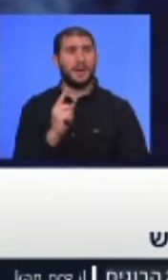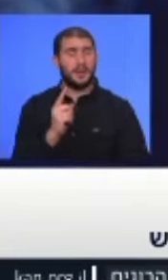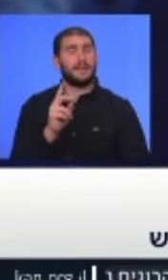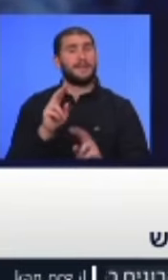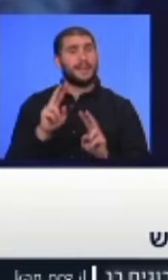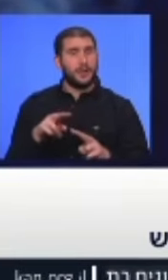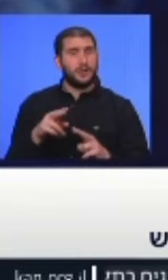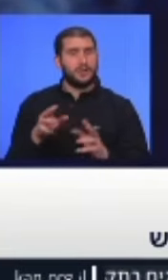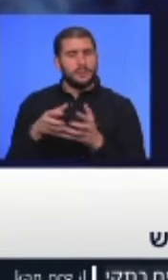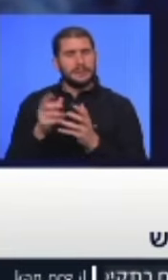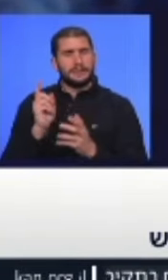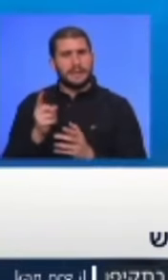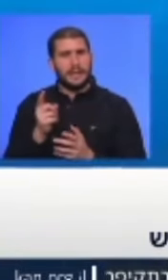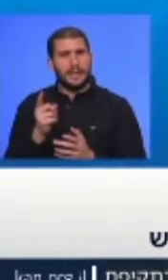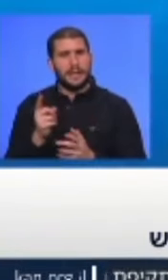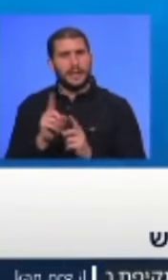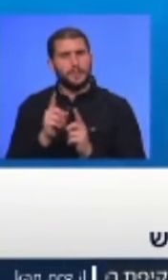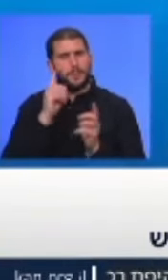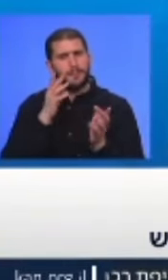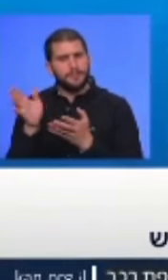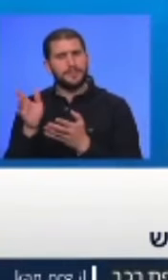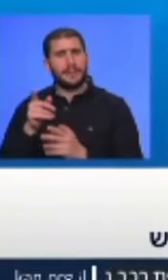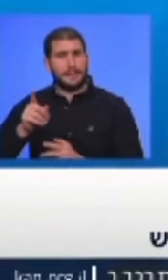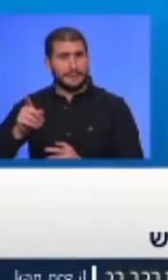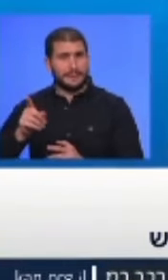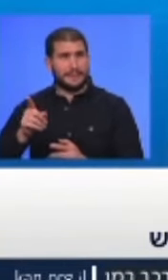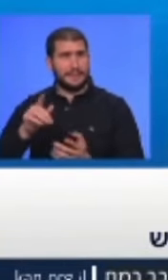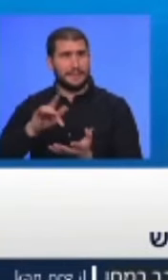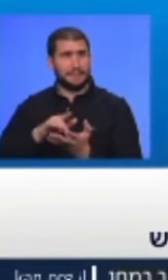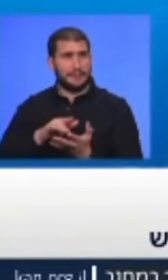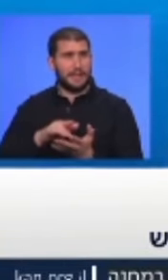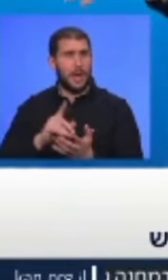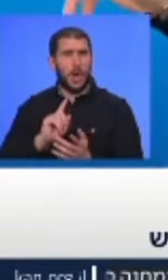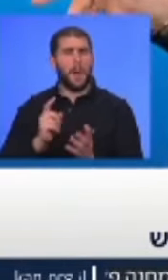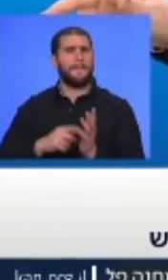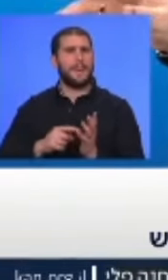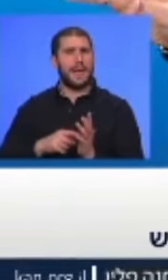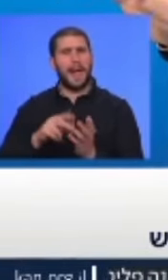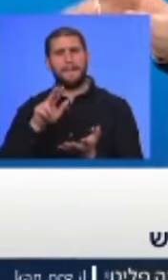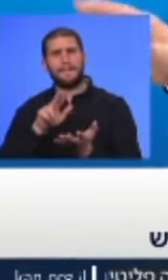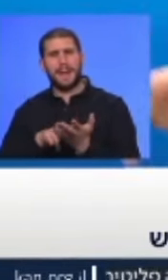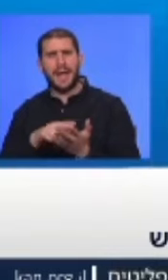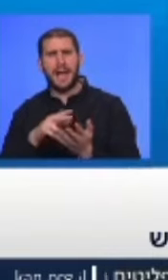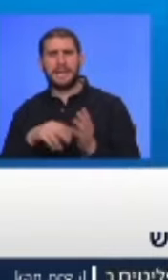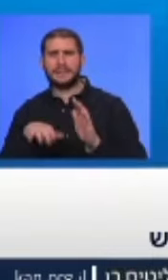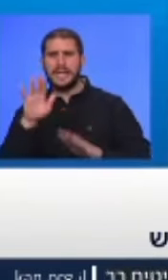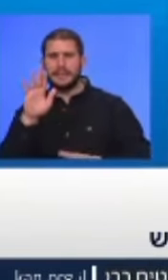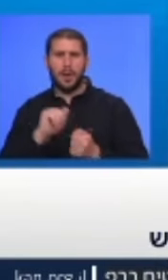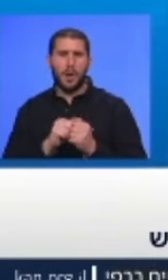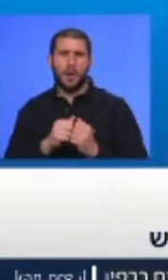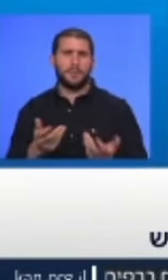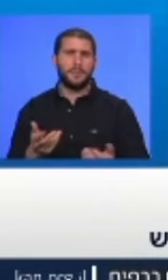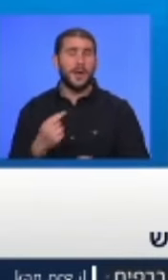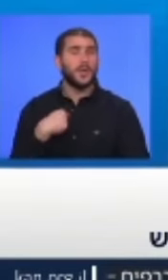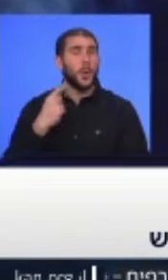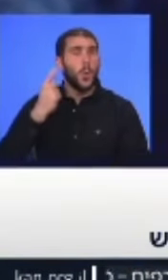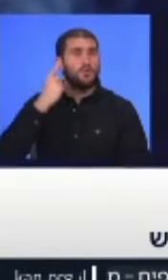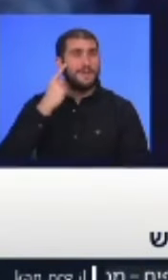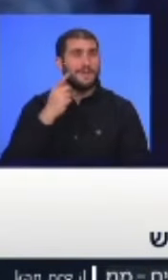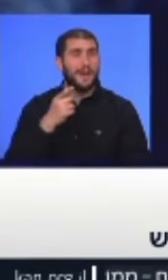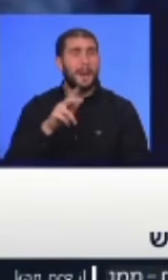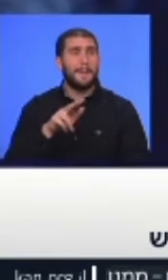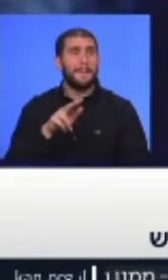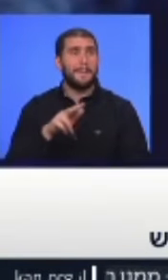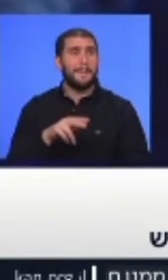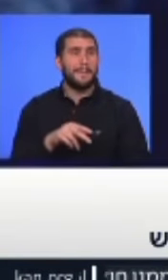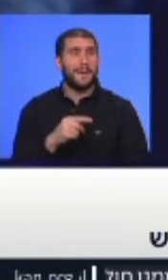פלח שצריך לקרוץ אליו. ושמה זה חונה. אני חושב שזה... לא בגלל איך בגץ יצביע ולא... אני חושבת שהם סופגים